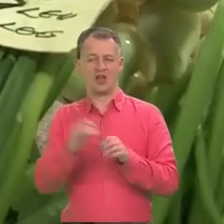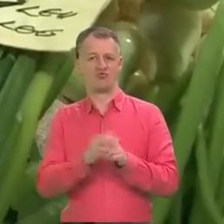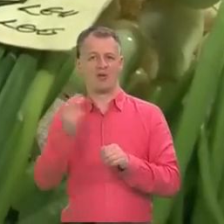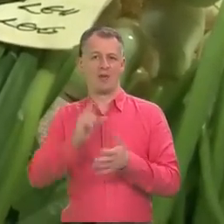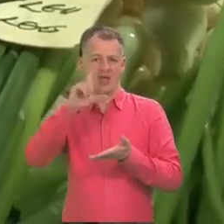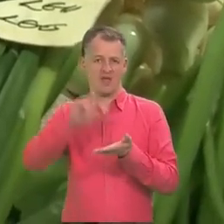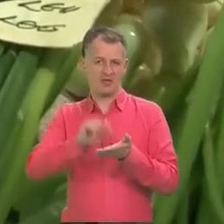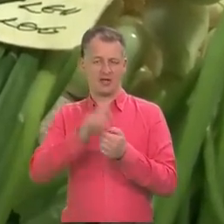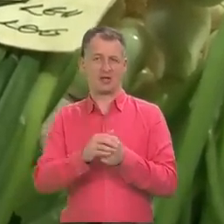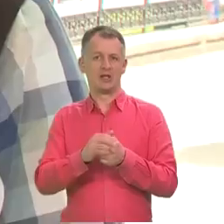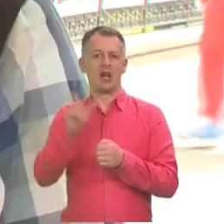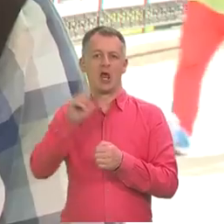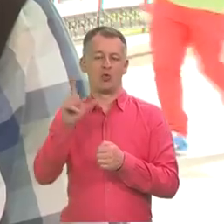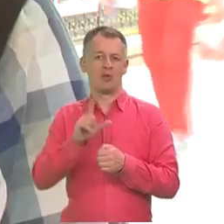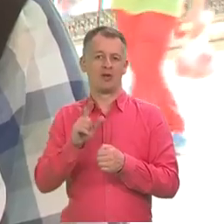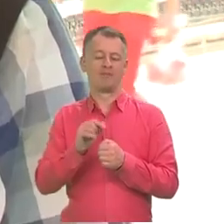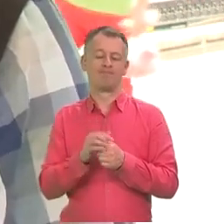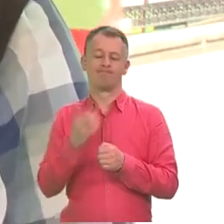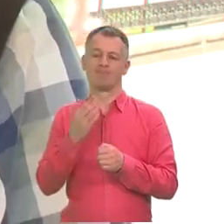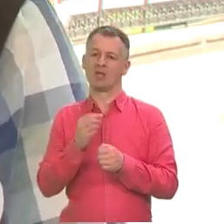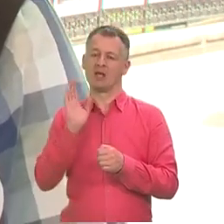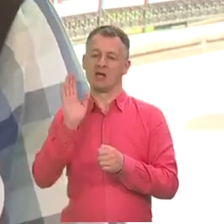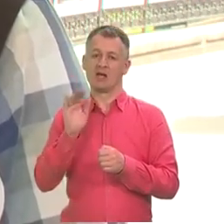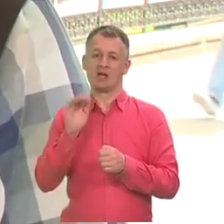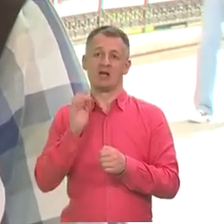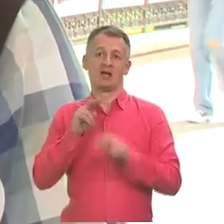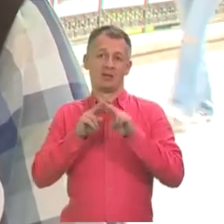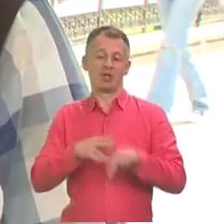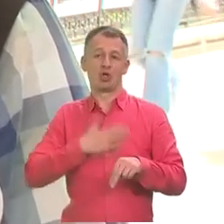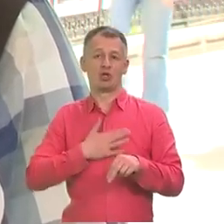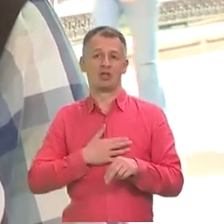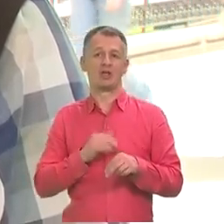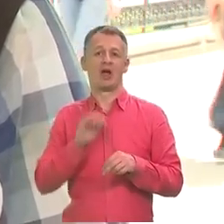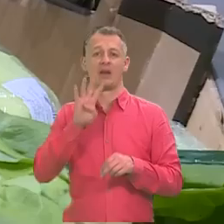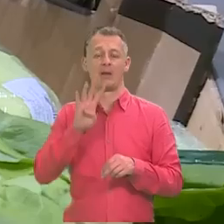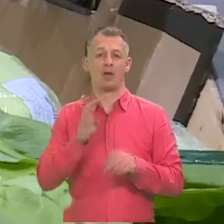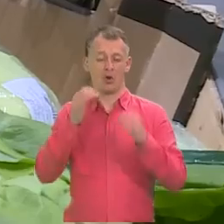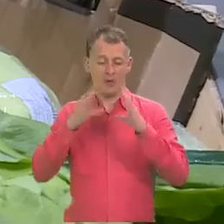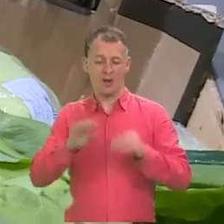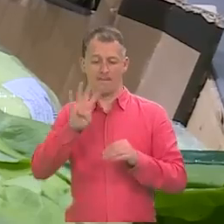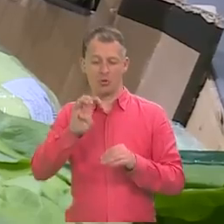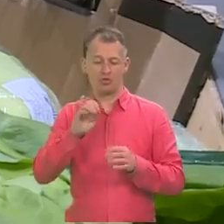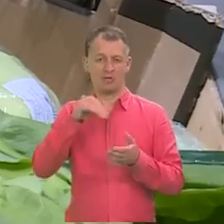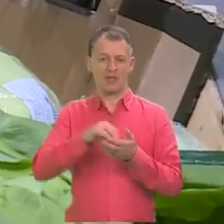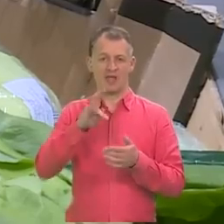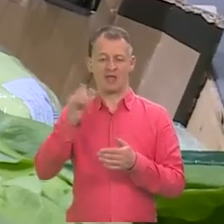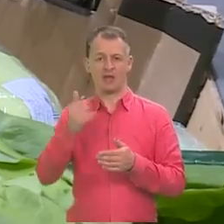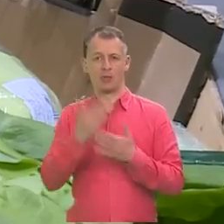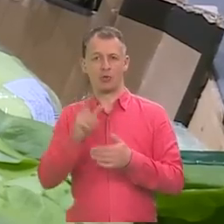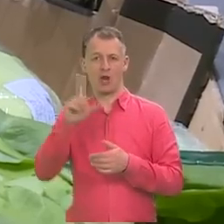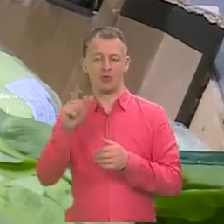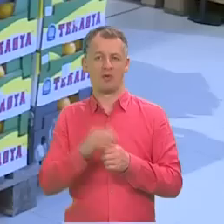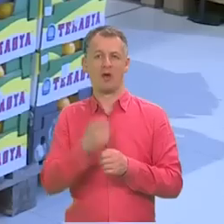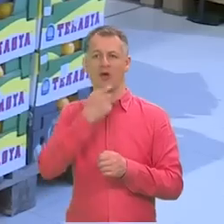Categoria legume lasă de dorit pentru că România astăzi nu are decât 40.000 de hectare de legume. În plus, legumele turcești care anii trecuți